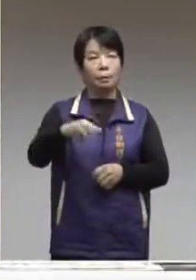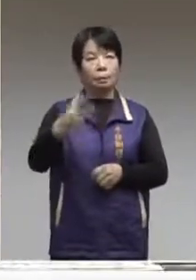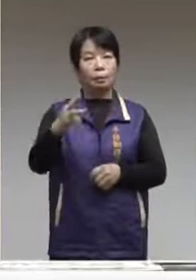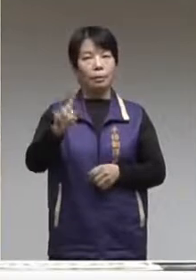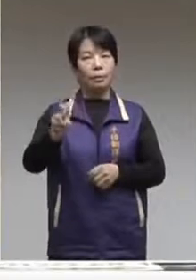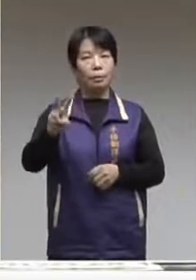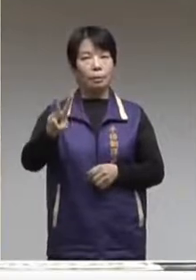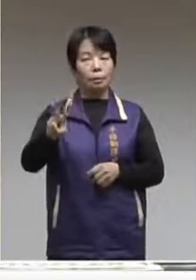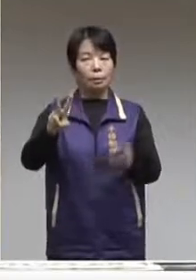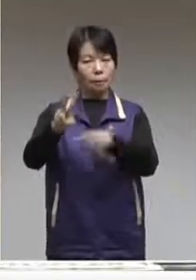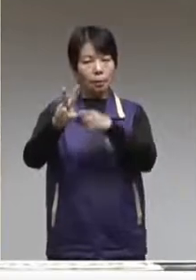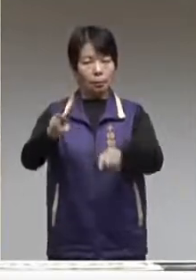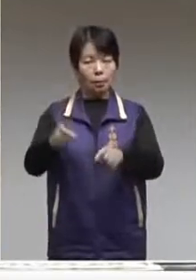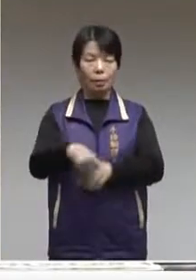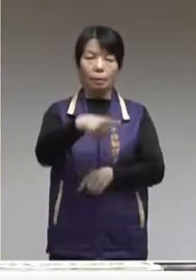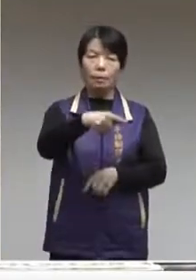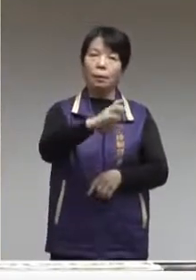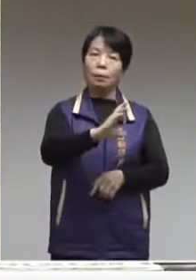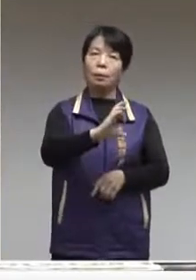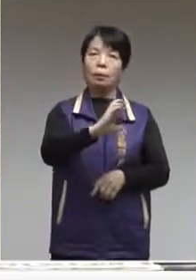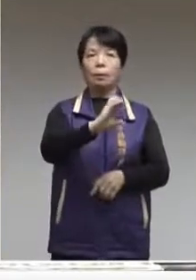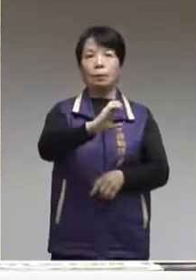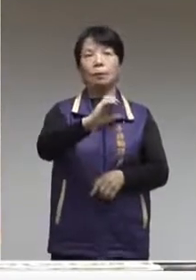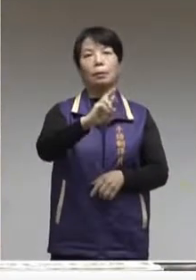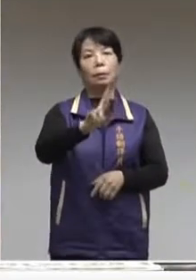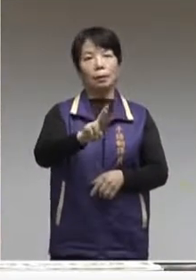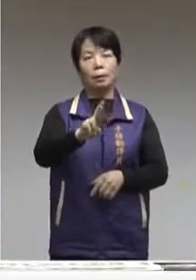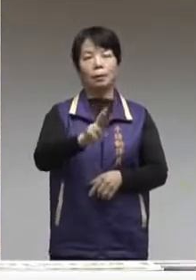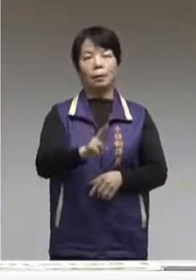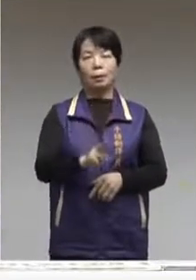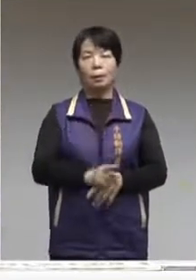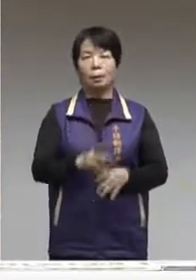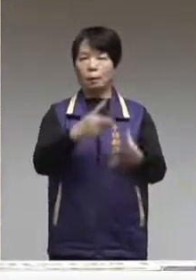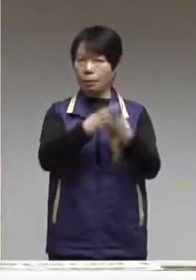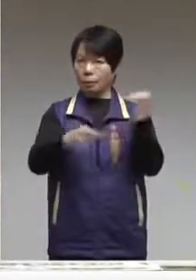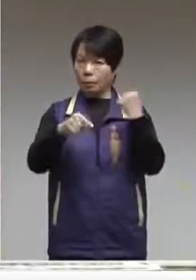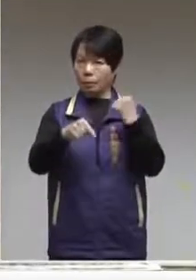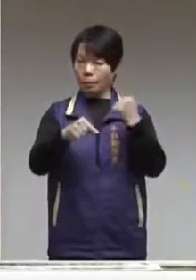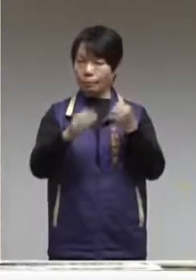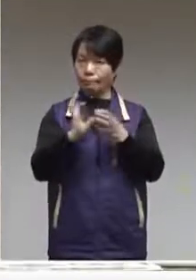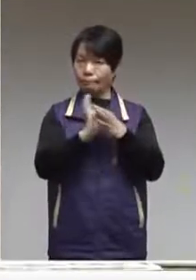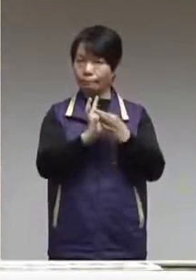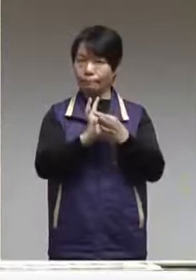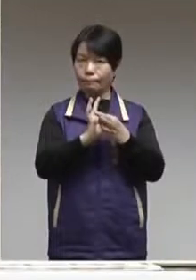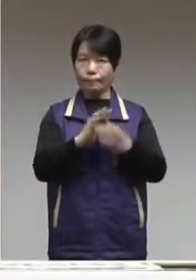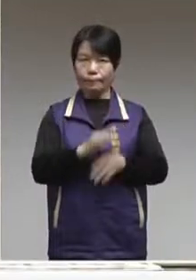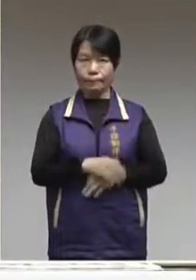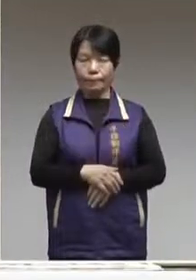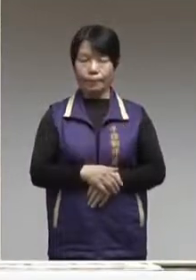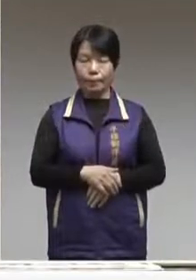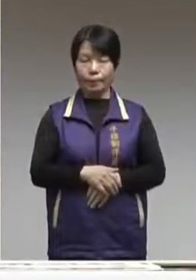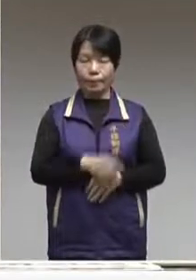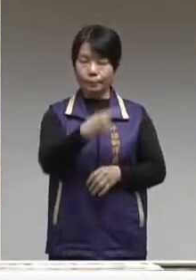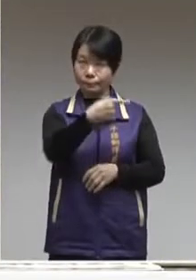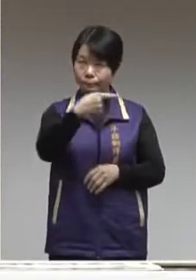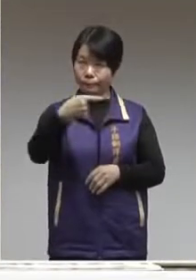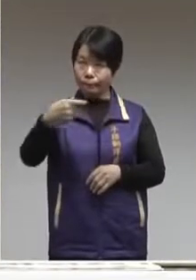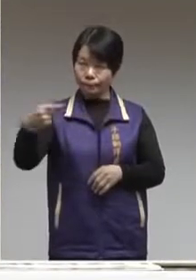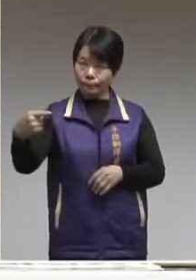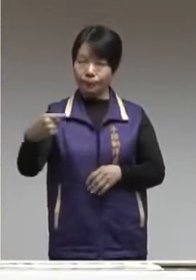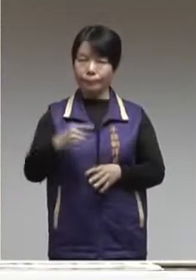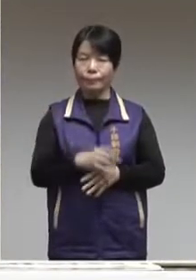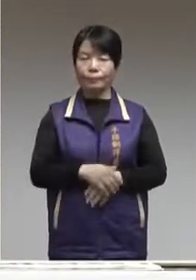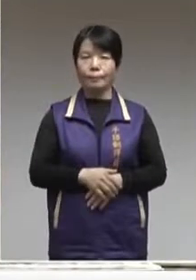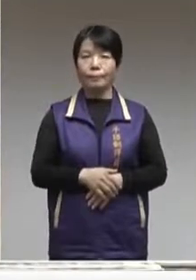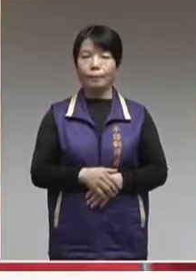面 PCR 总共相关的这个阳性，好，总